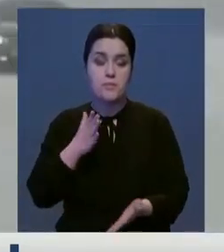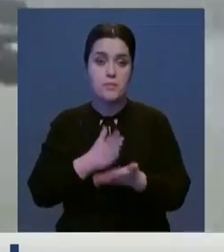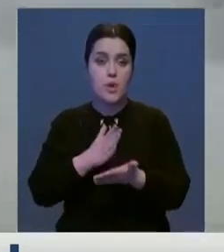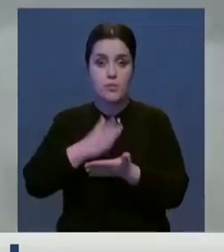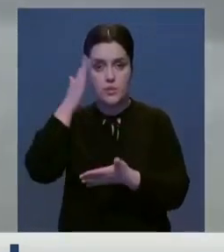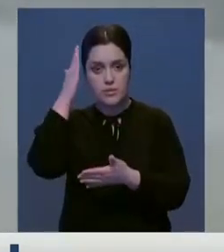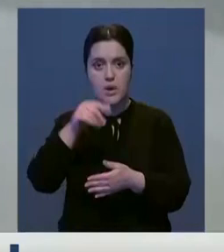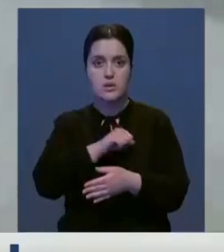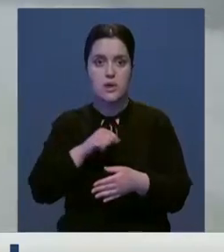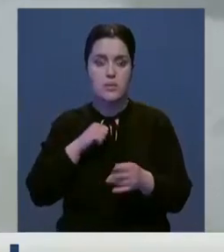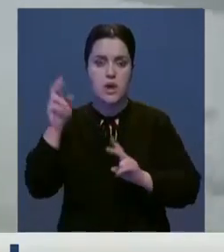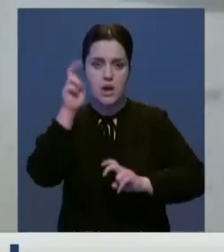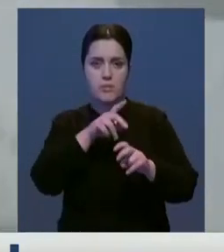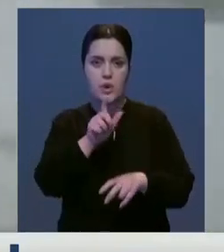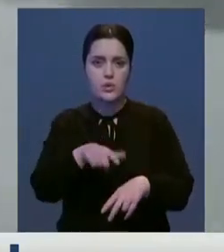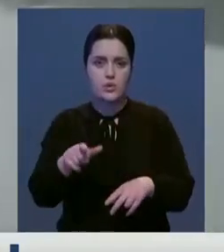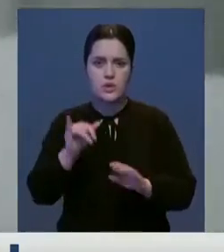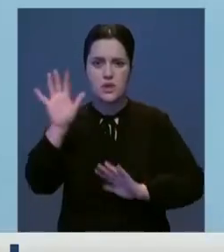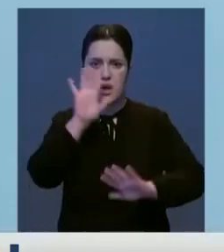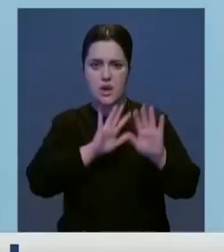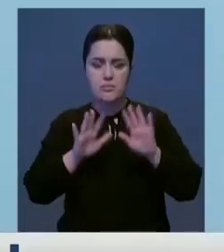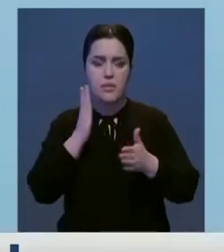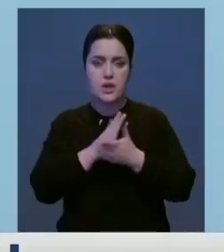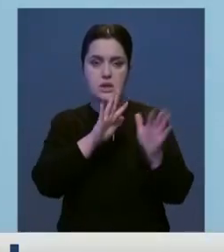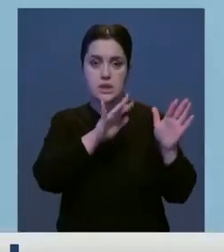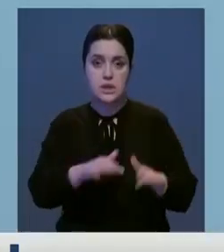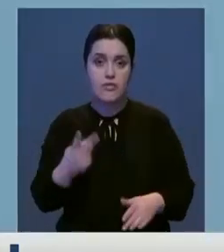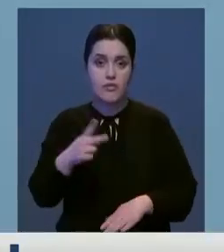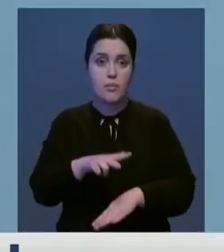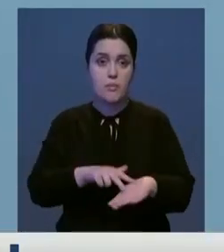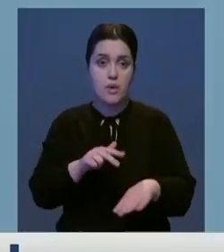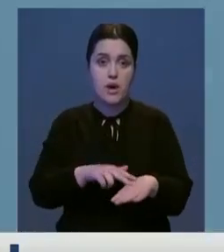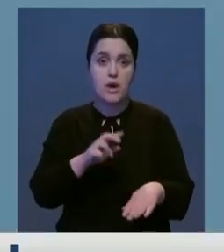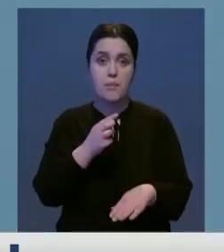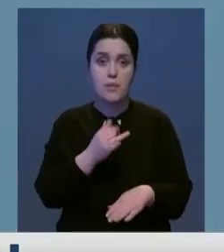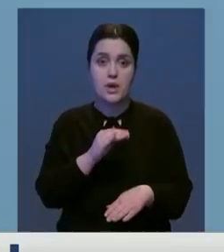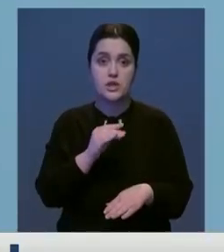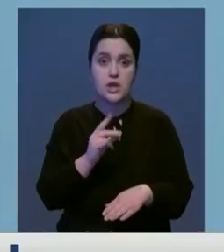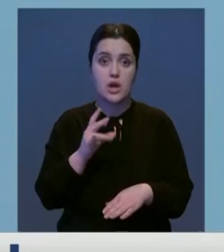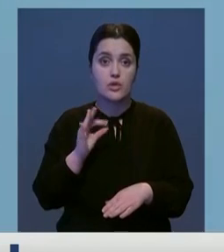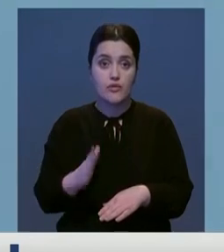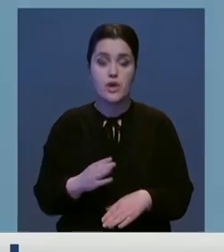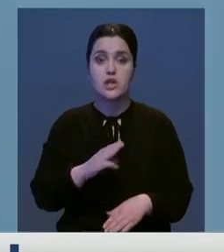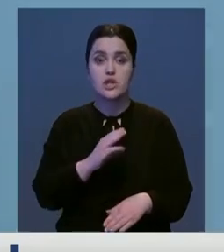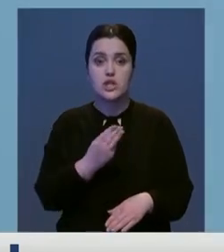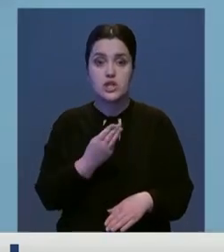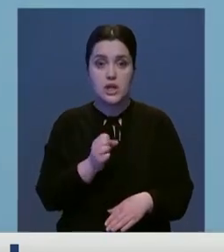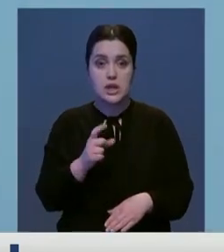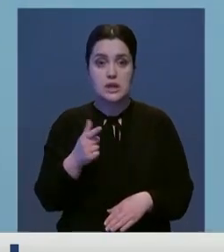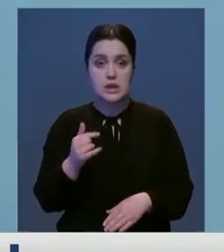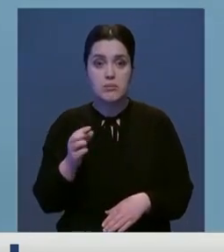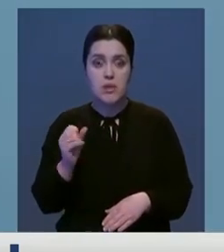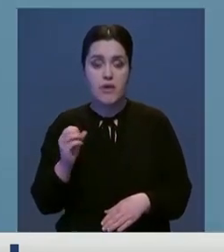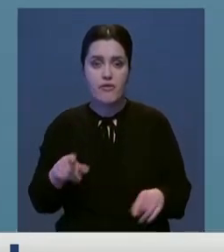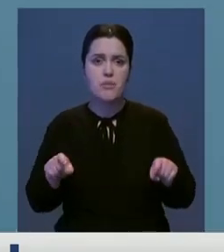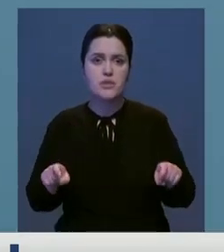на ощупь выводить людей из снежных заносов. Двое стражей порядка, Амантай Байжанов и Амир Шалгинбаев, бежали около